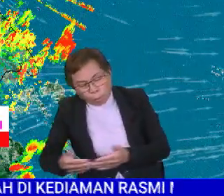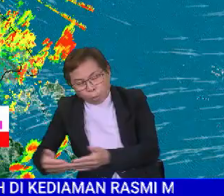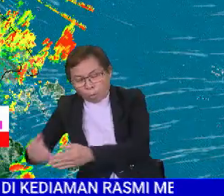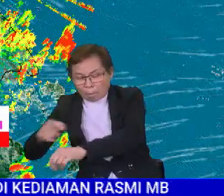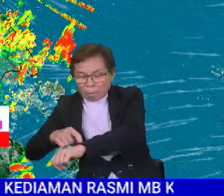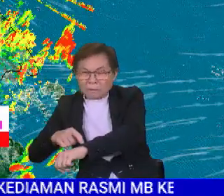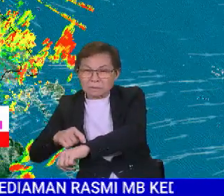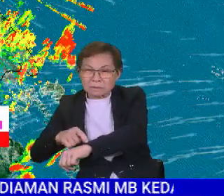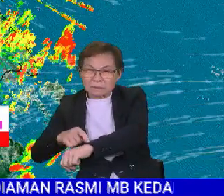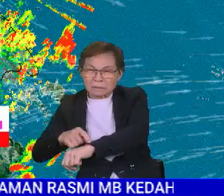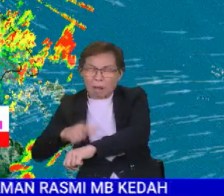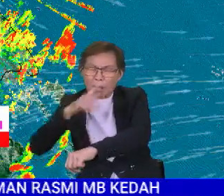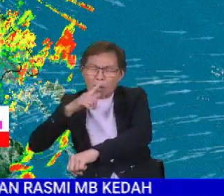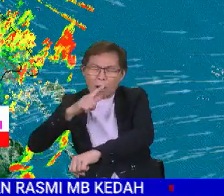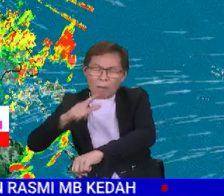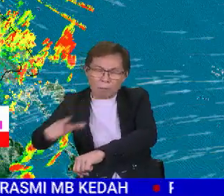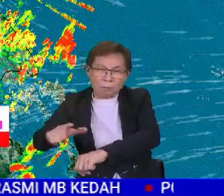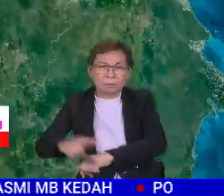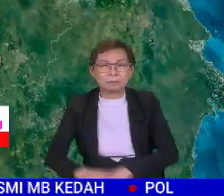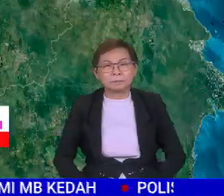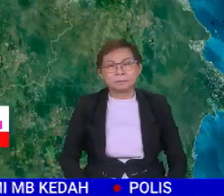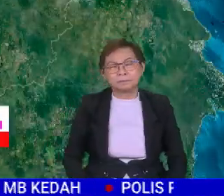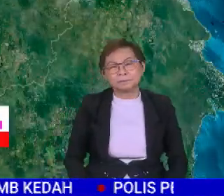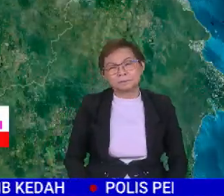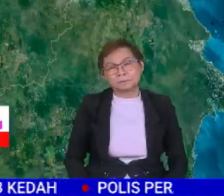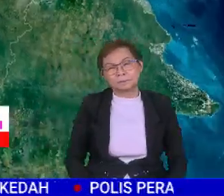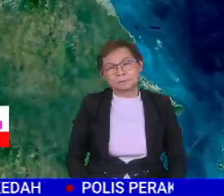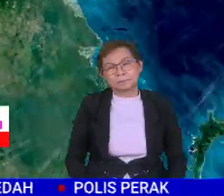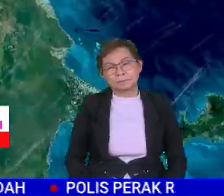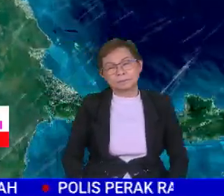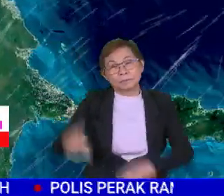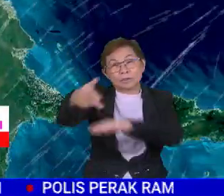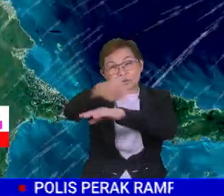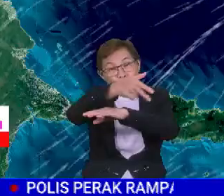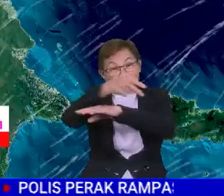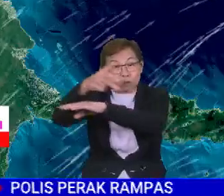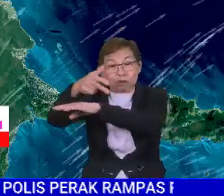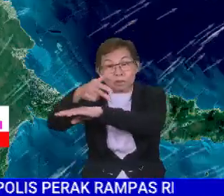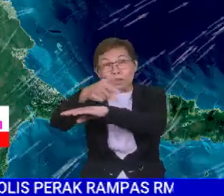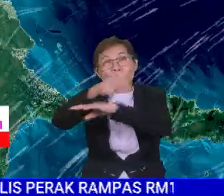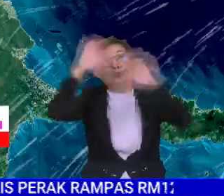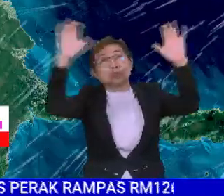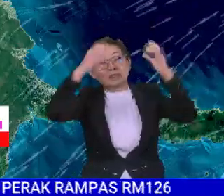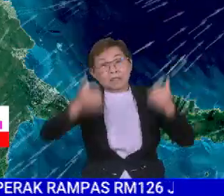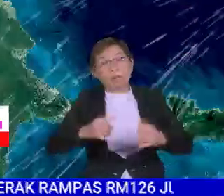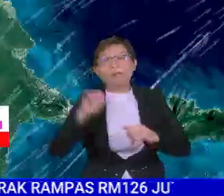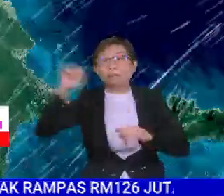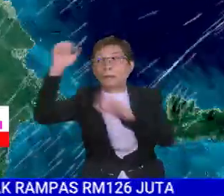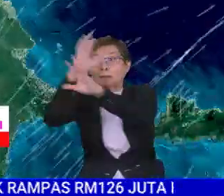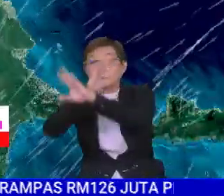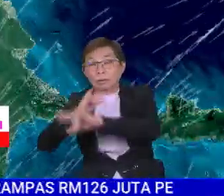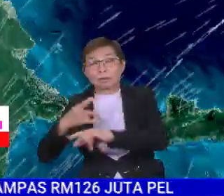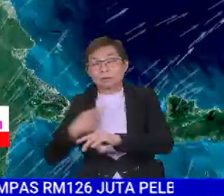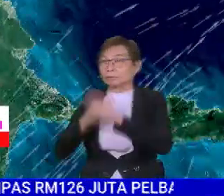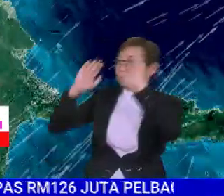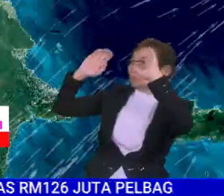tempoh masa yang agak lama. Bagi tinjauan cuaca semasa di Sabah dan Sarawak pula,